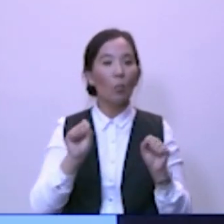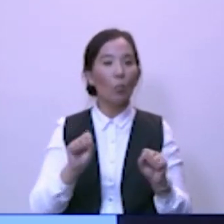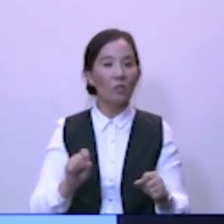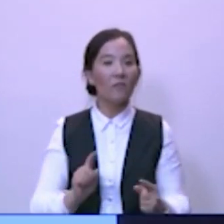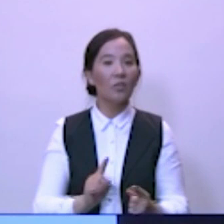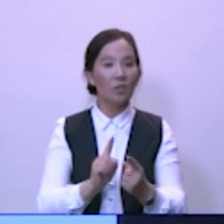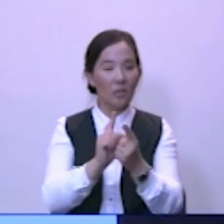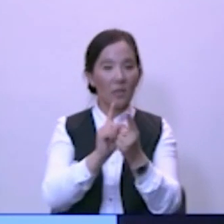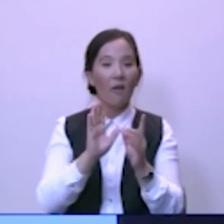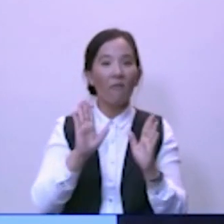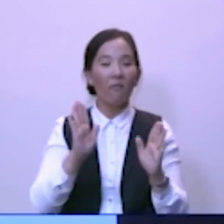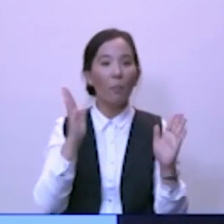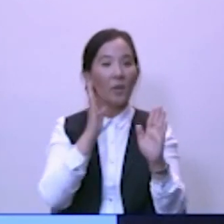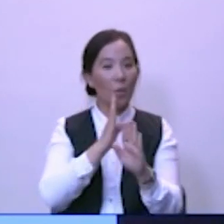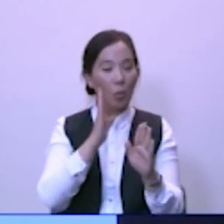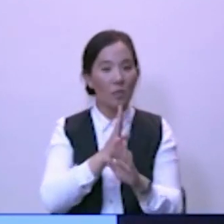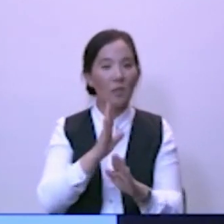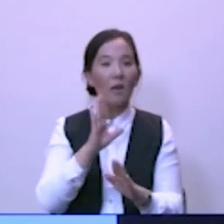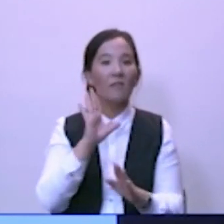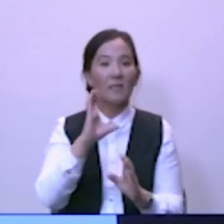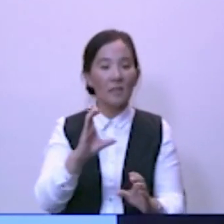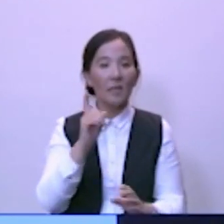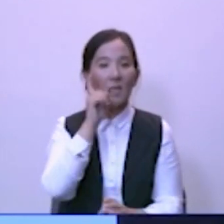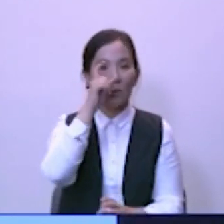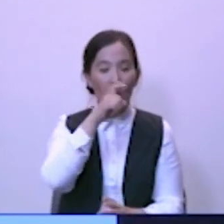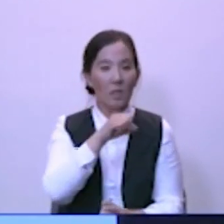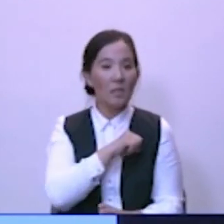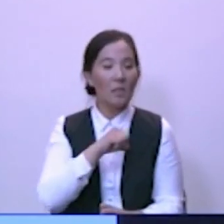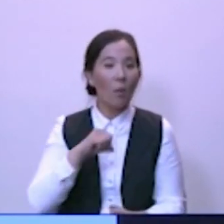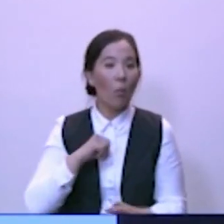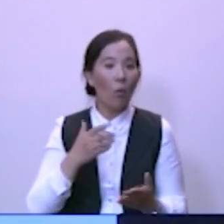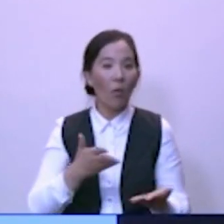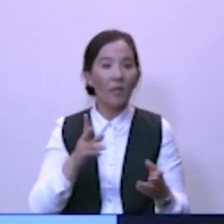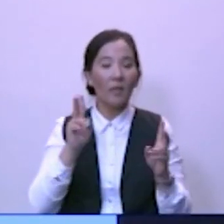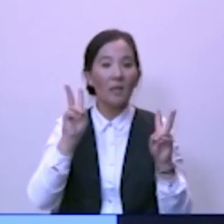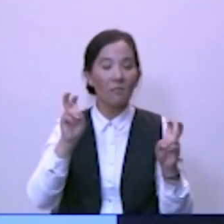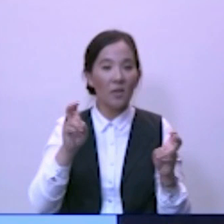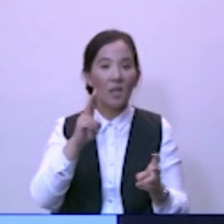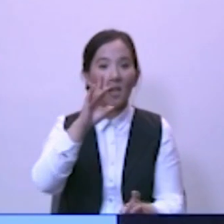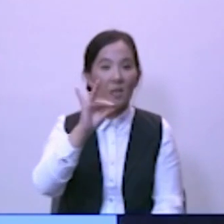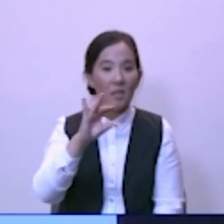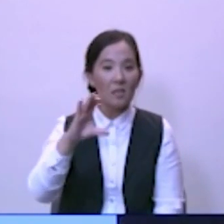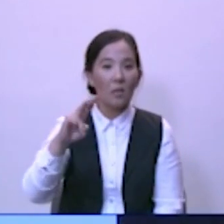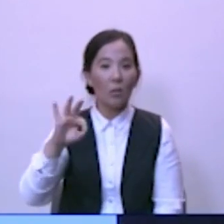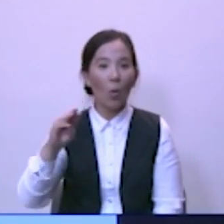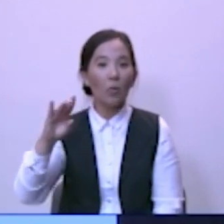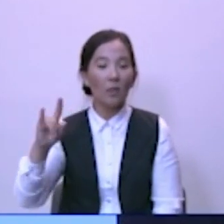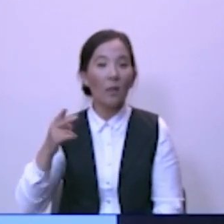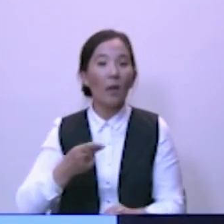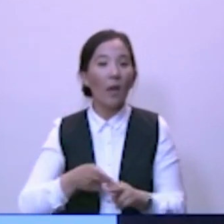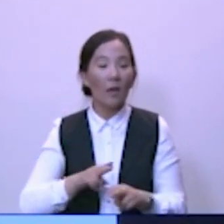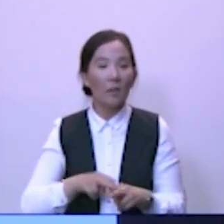природе с кислотами само название кислоты как вы думаете какое она имеет вкус